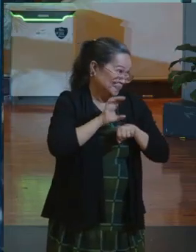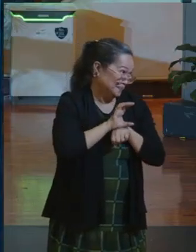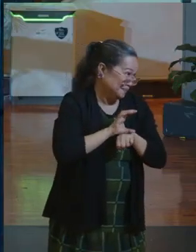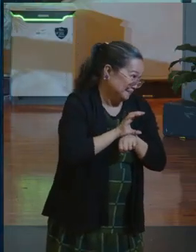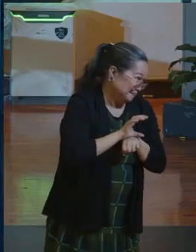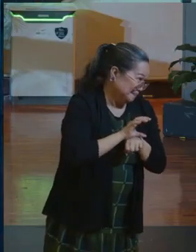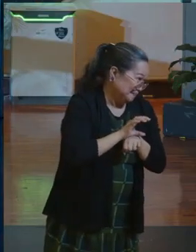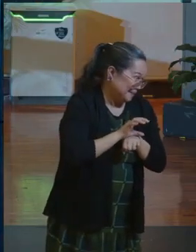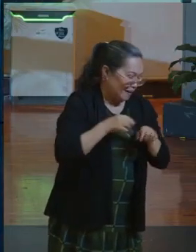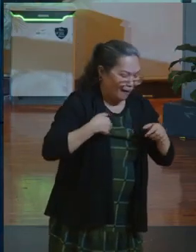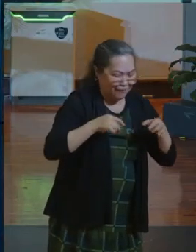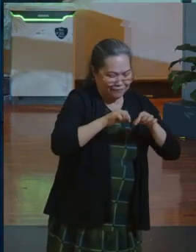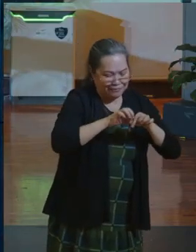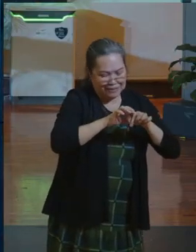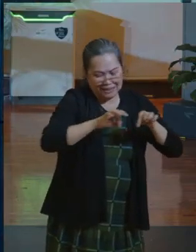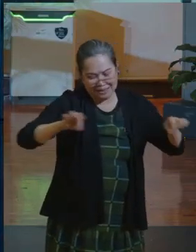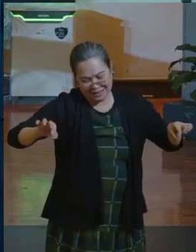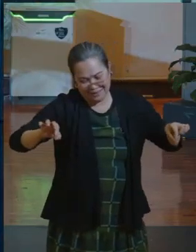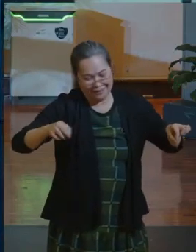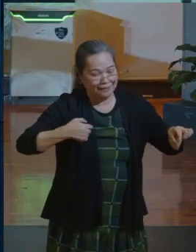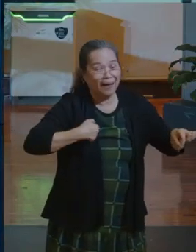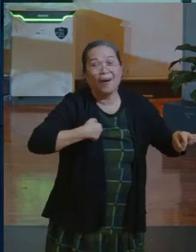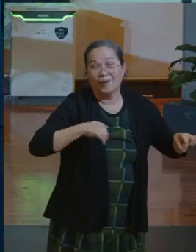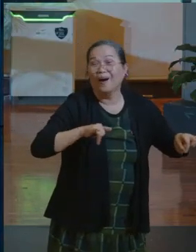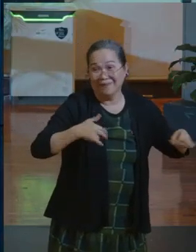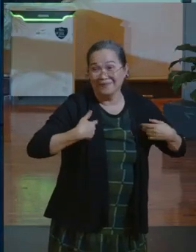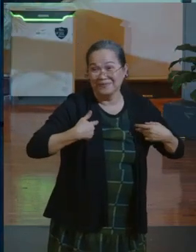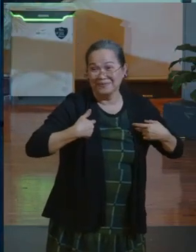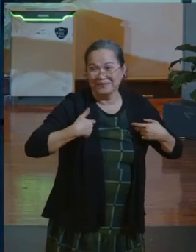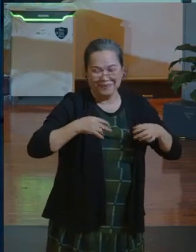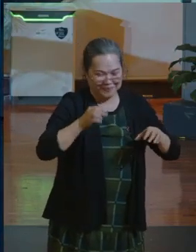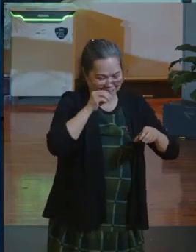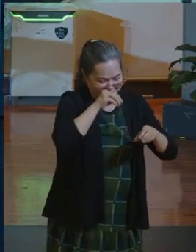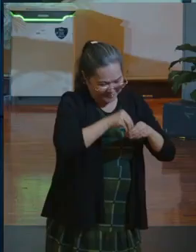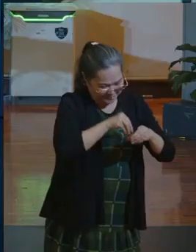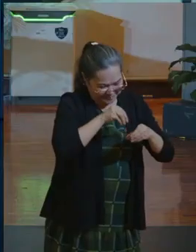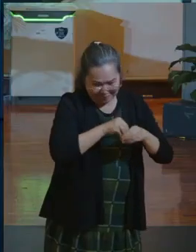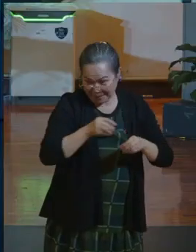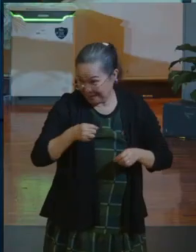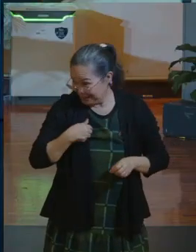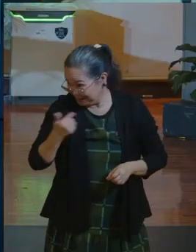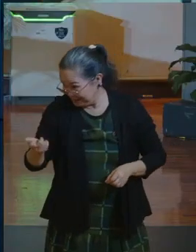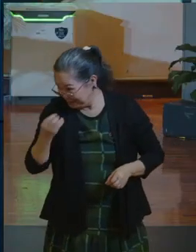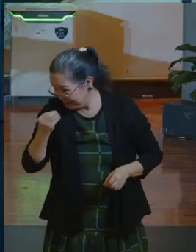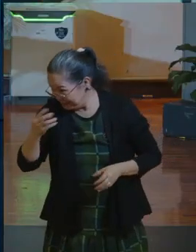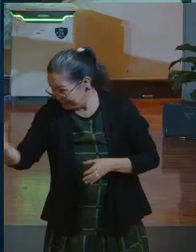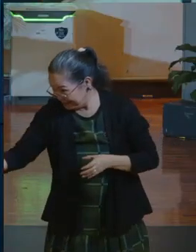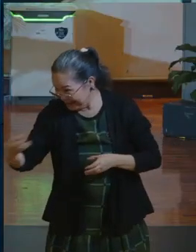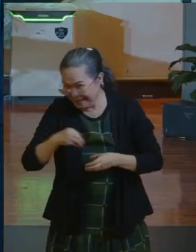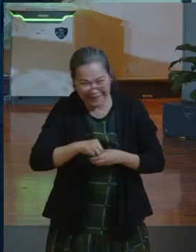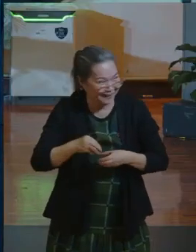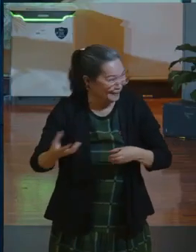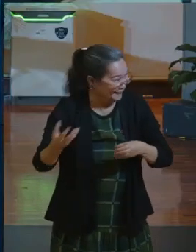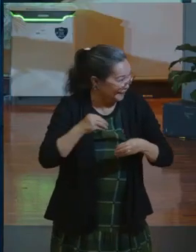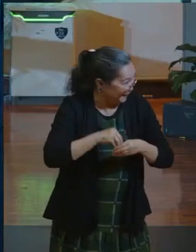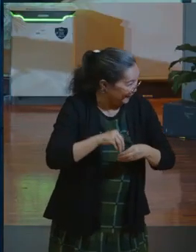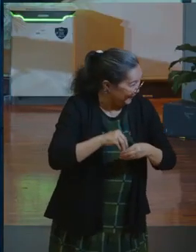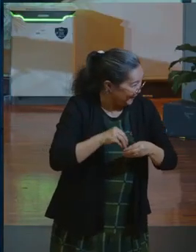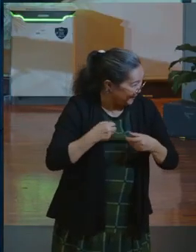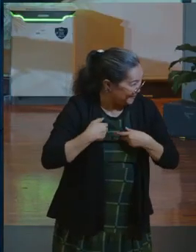merong ziplock na walang laman. Para pag kumain sa iba, ay meron syaro.